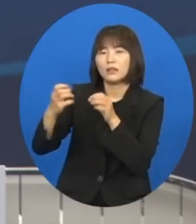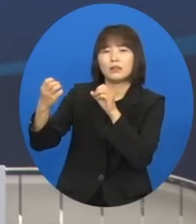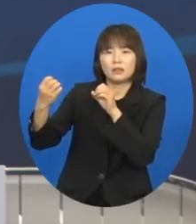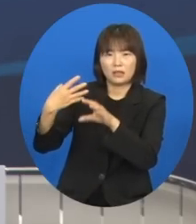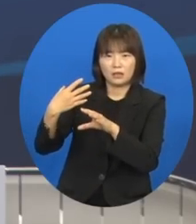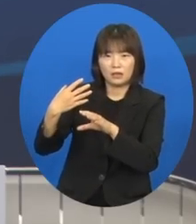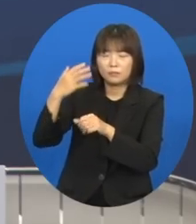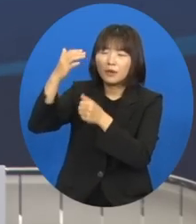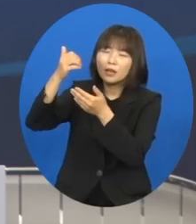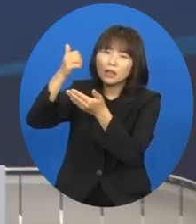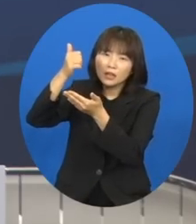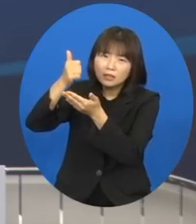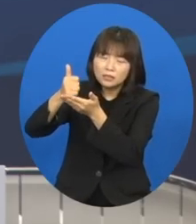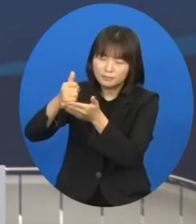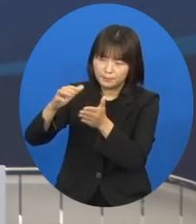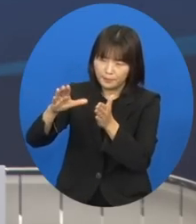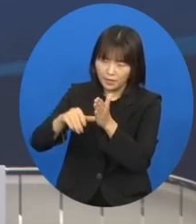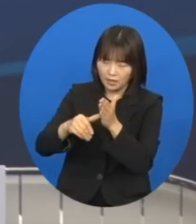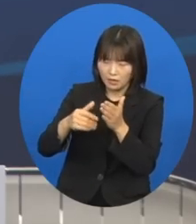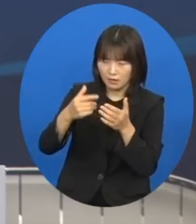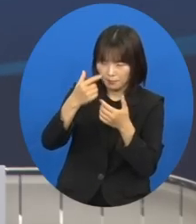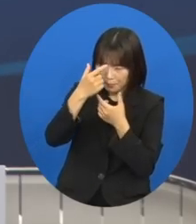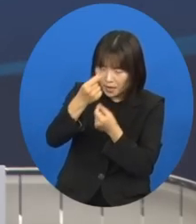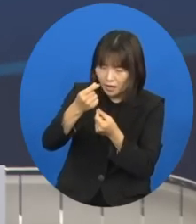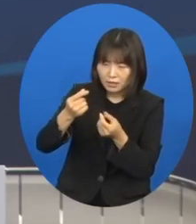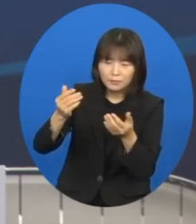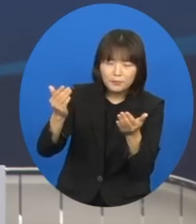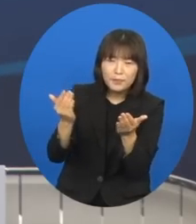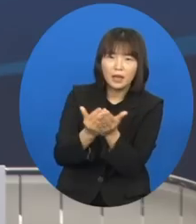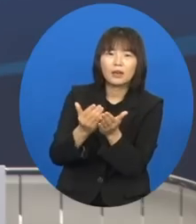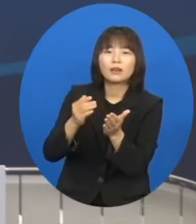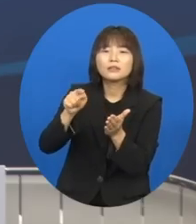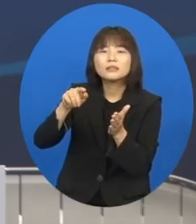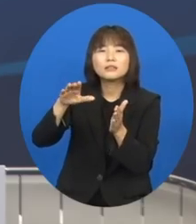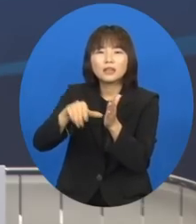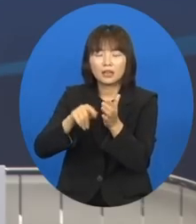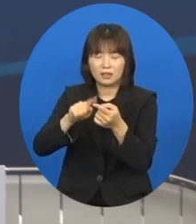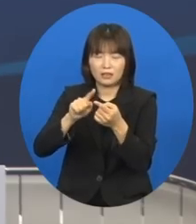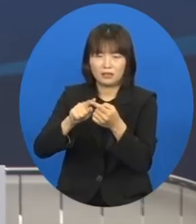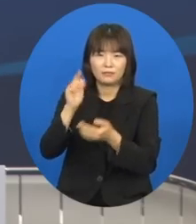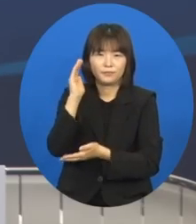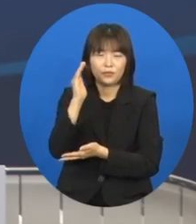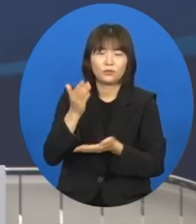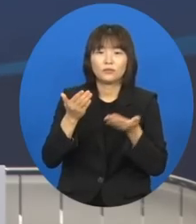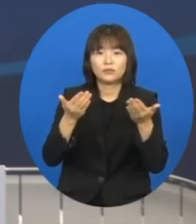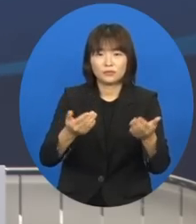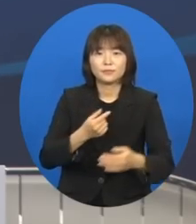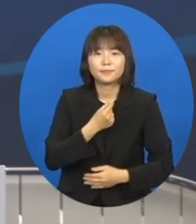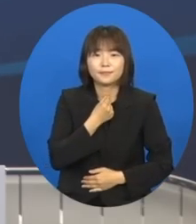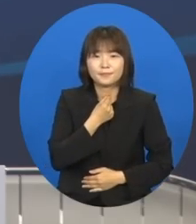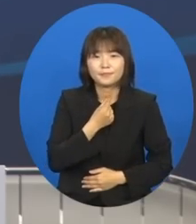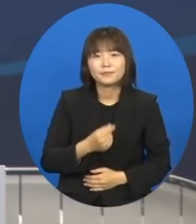하나님의 응답의 때를 여러분들과 이 한 시간 동안 나누려고 합니다.